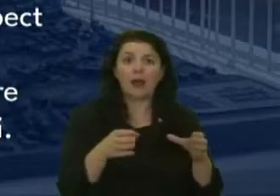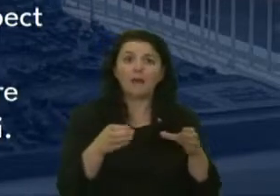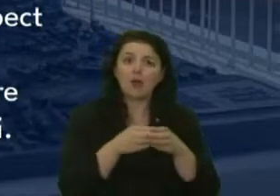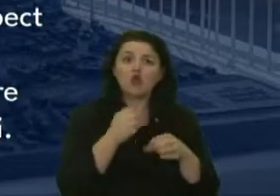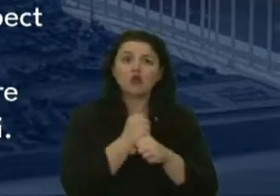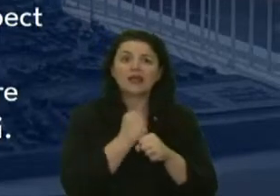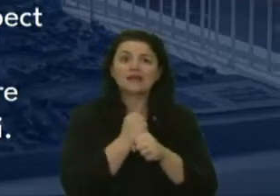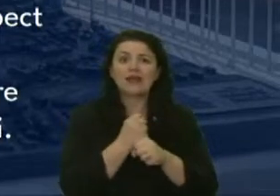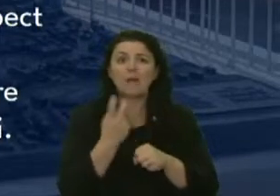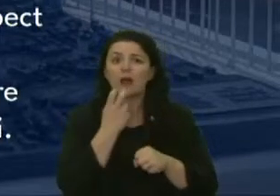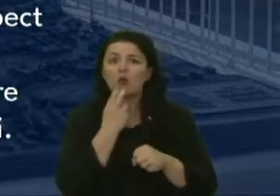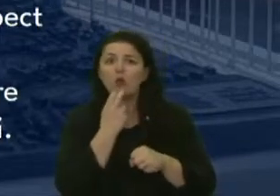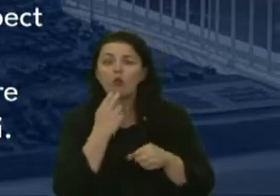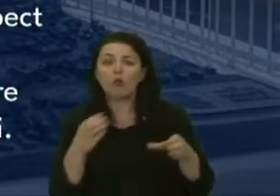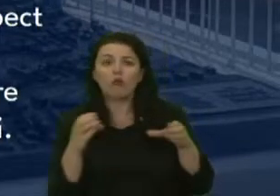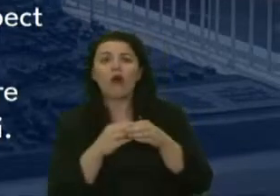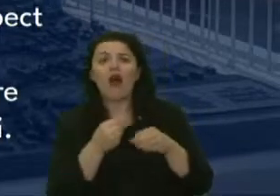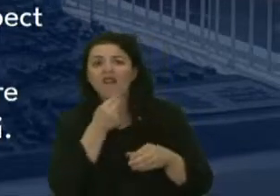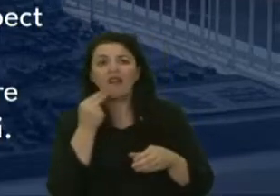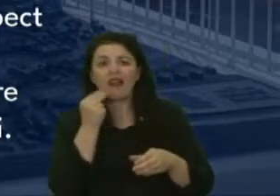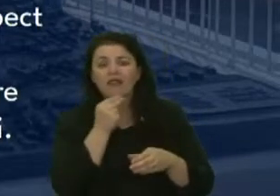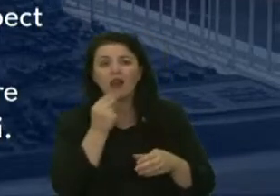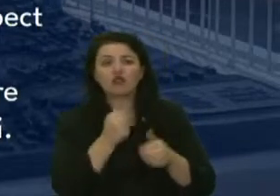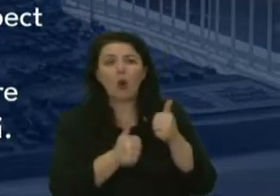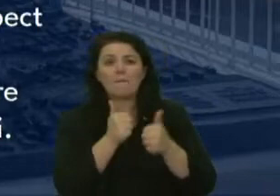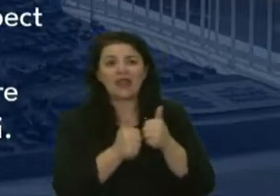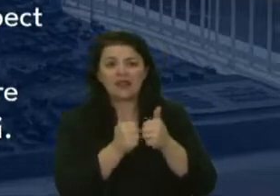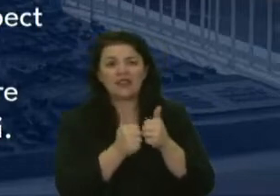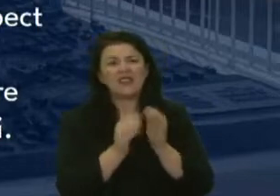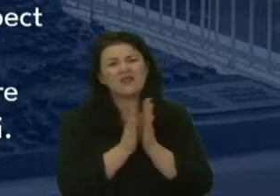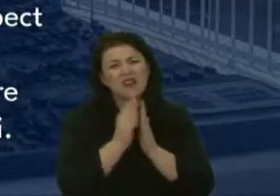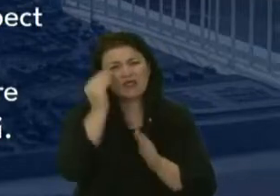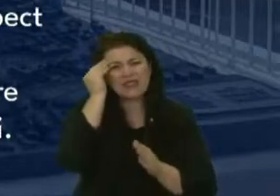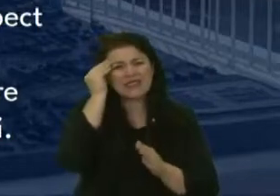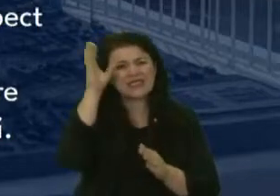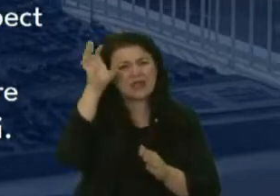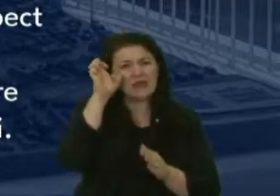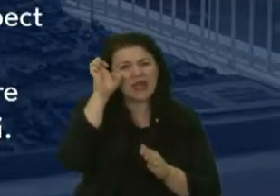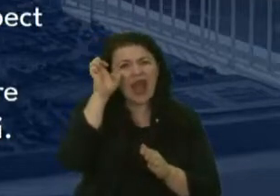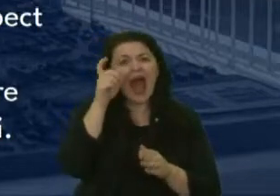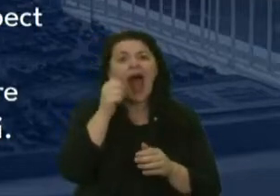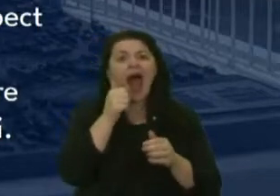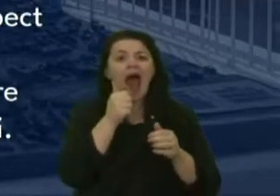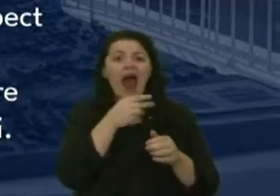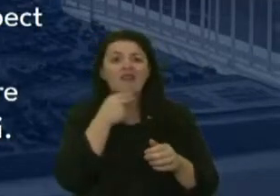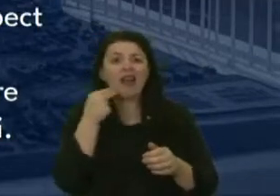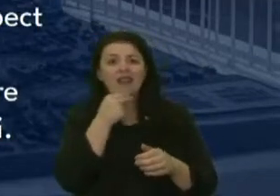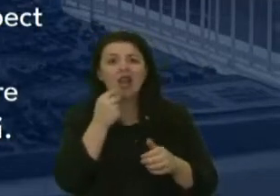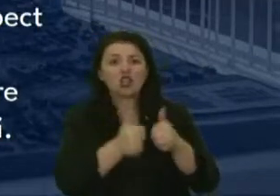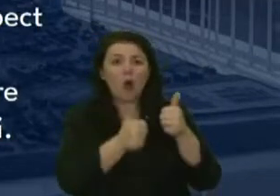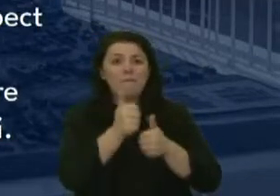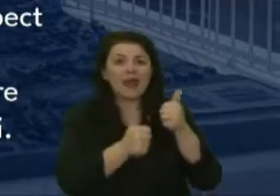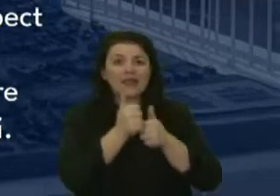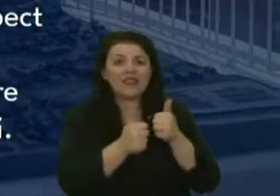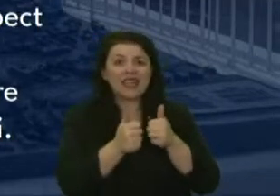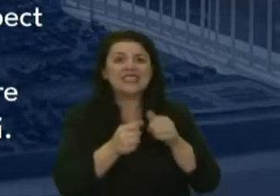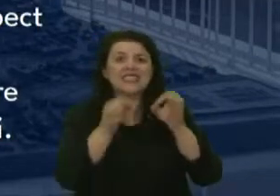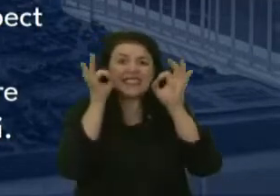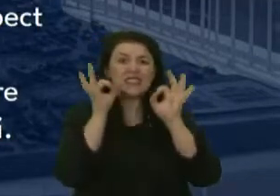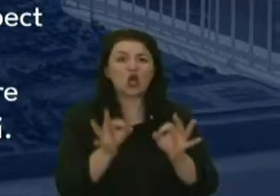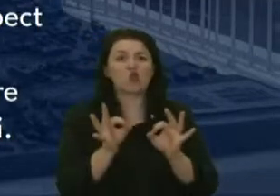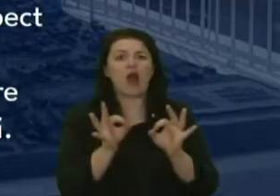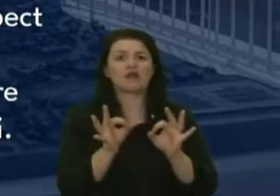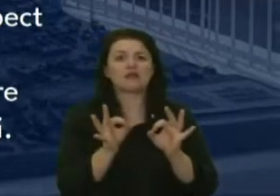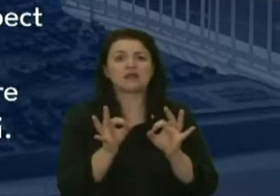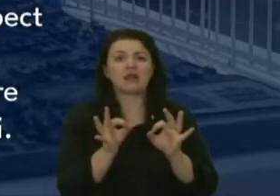ceilalți putem menține acest avantaj competitiv al Clujului rețineți devine un avantaj competitiv Major siguranța